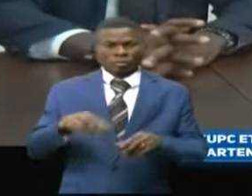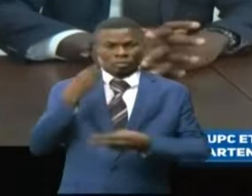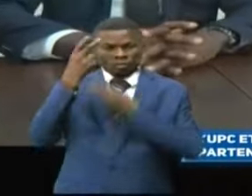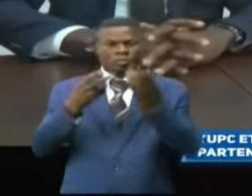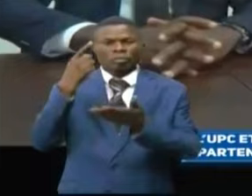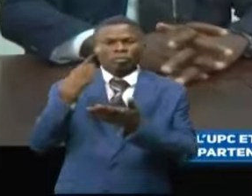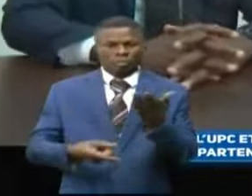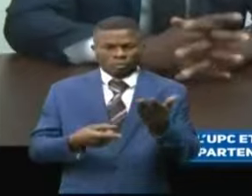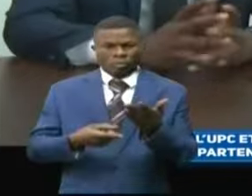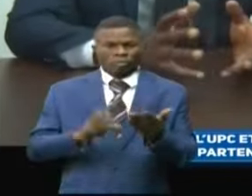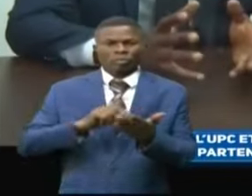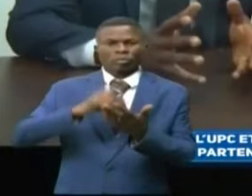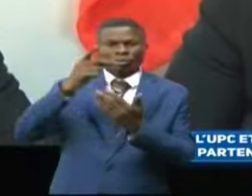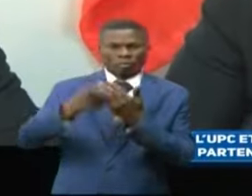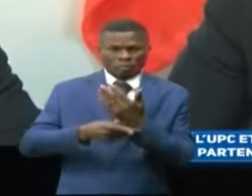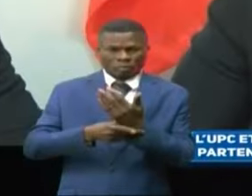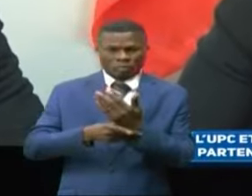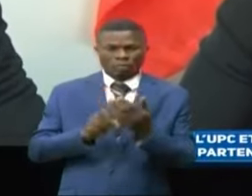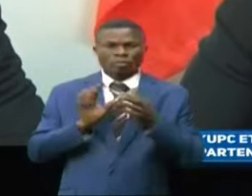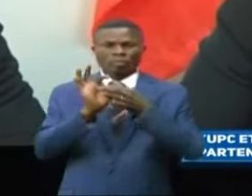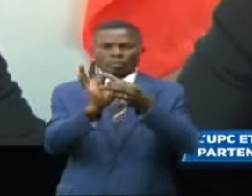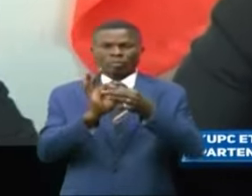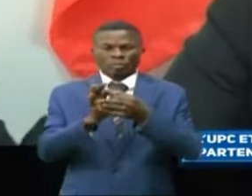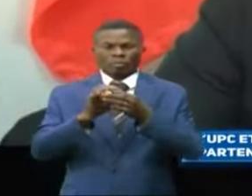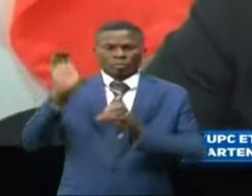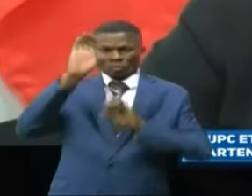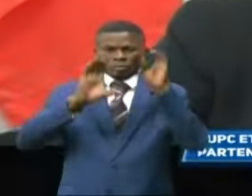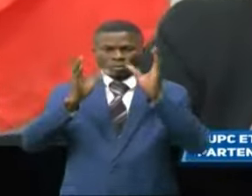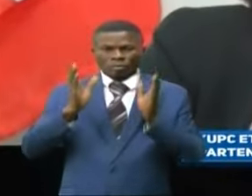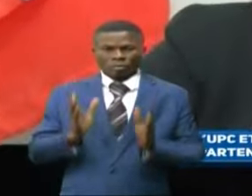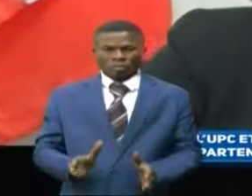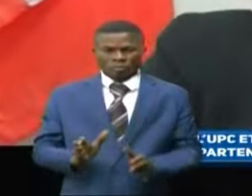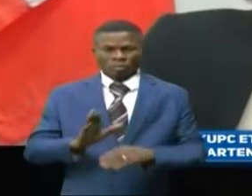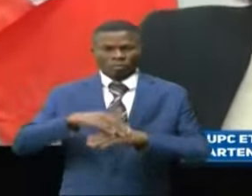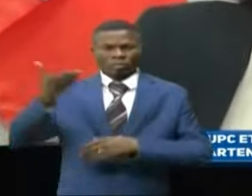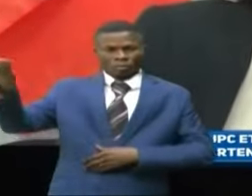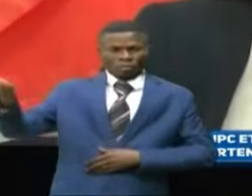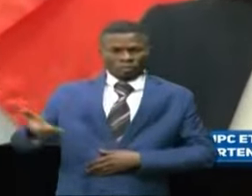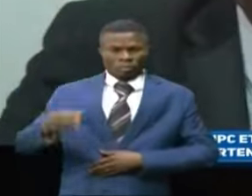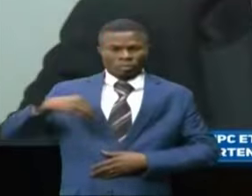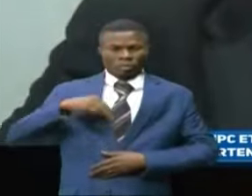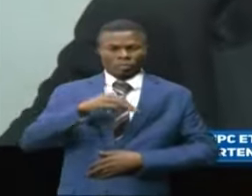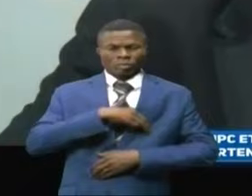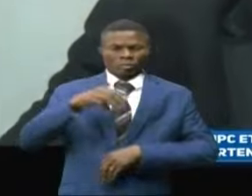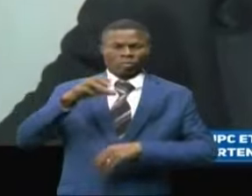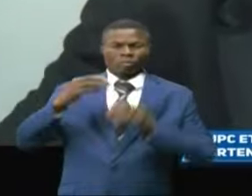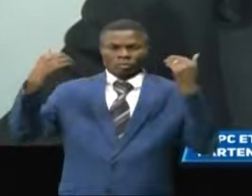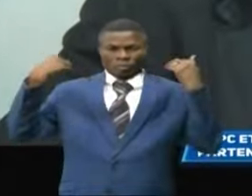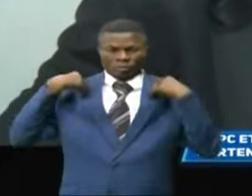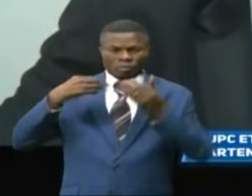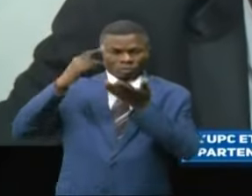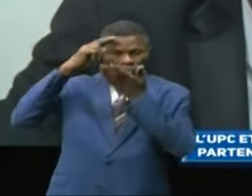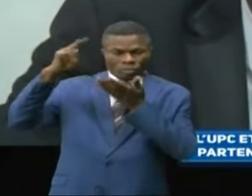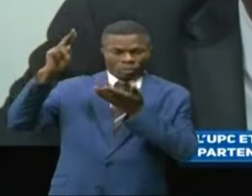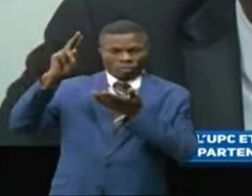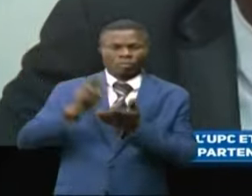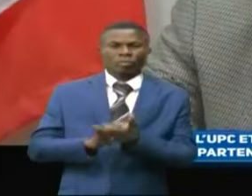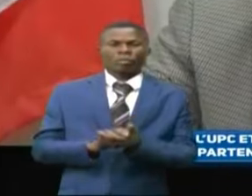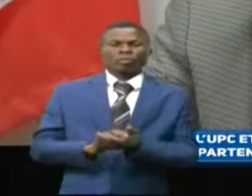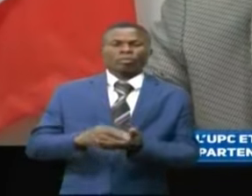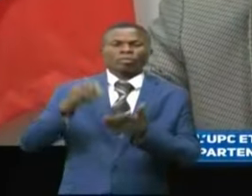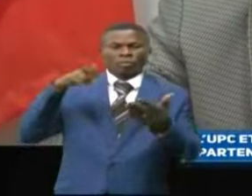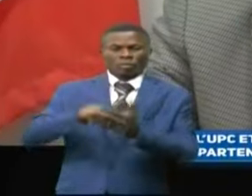qui s'inscrit dans le cadre de la coopération scientifique. Après l'accueil par les membres du comité de gestion de l'UPC et le